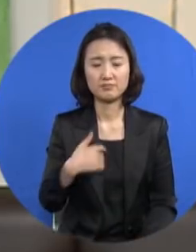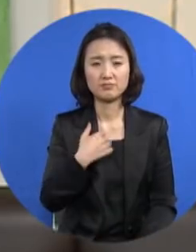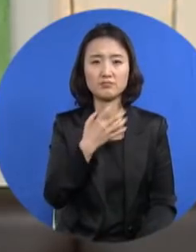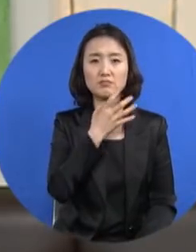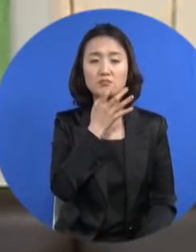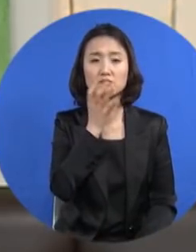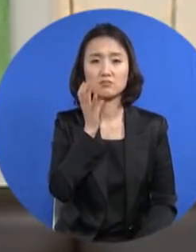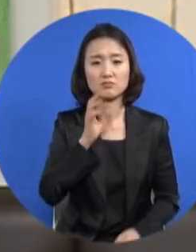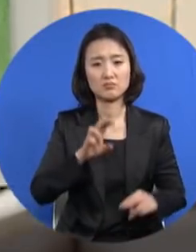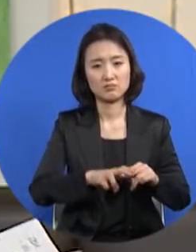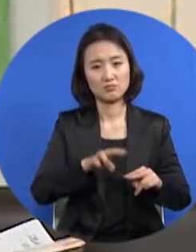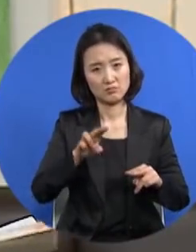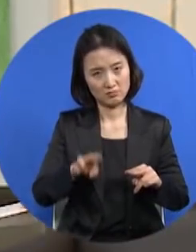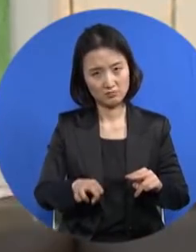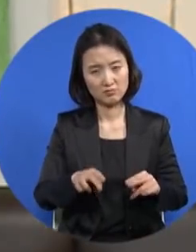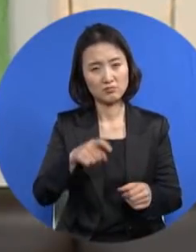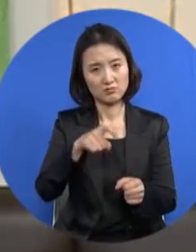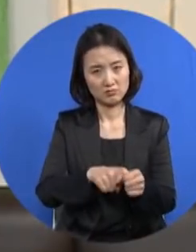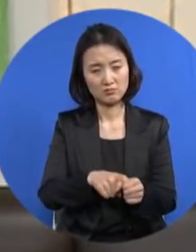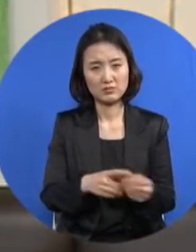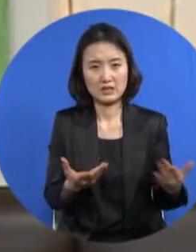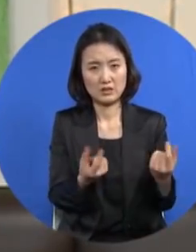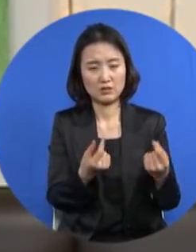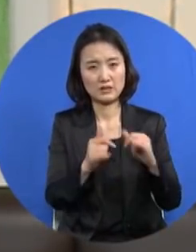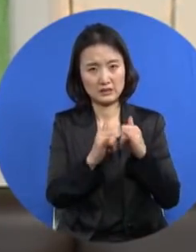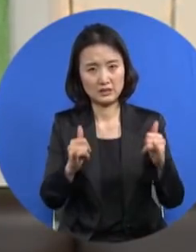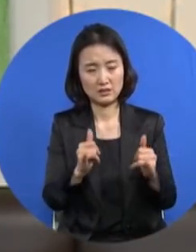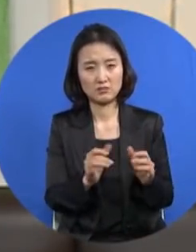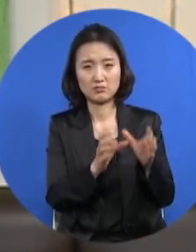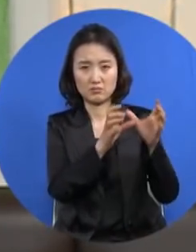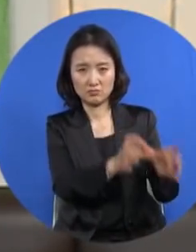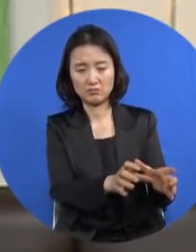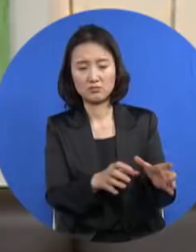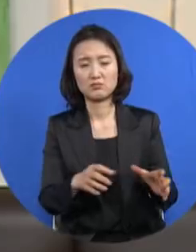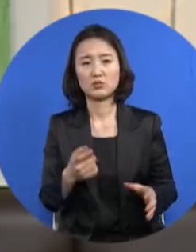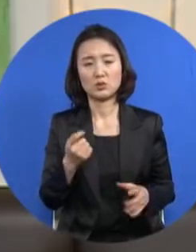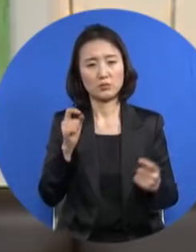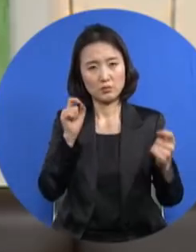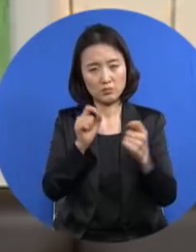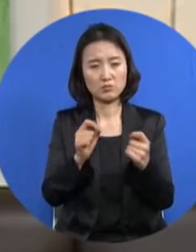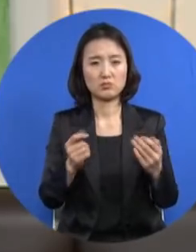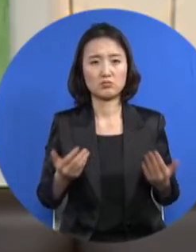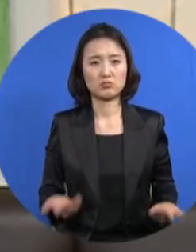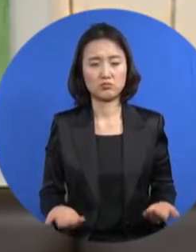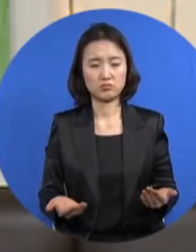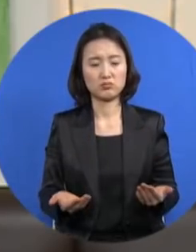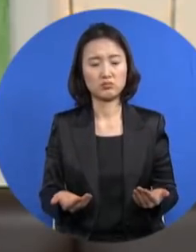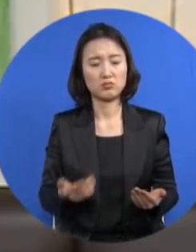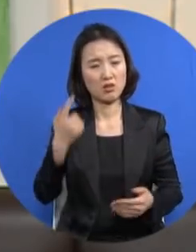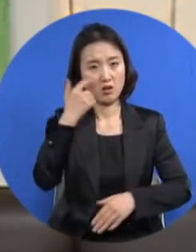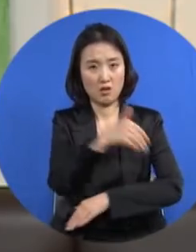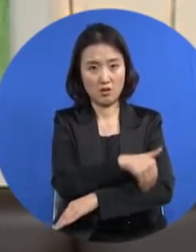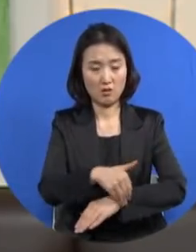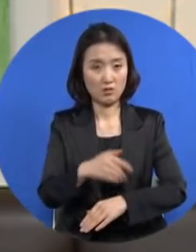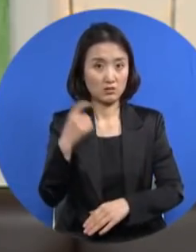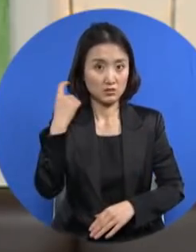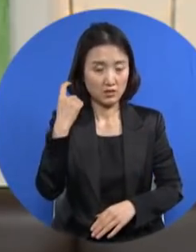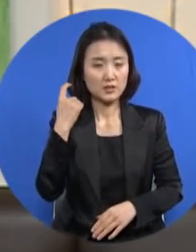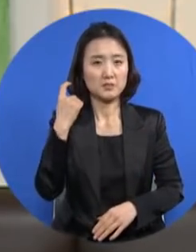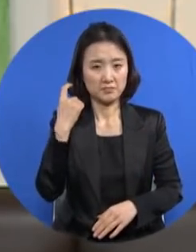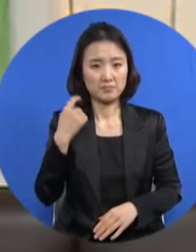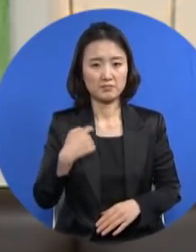하려고 그 동업자한테 맡기고 그게 몇 달 안 남았다고 소식을 듣고 제가 찾아가서 나는